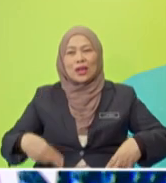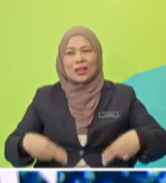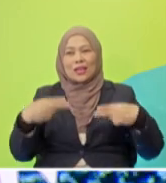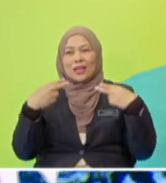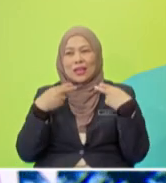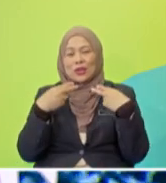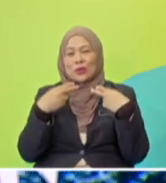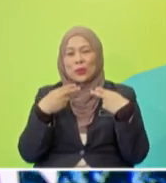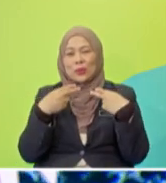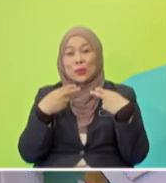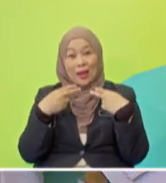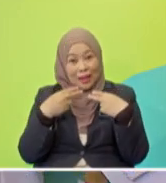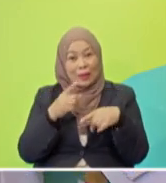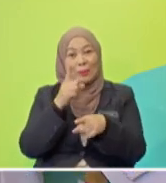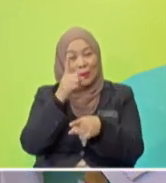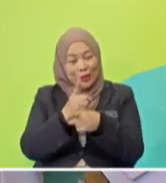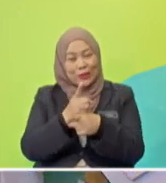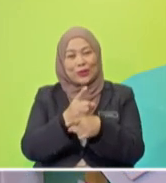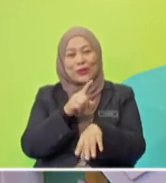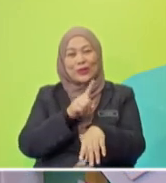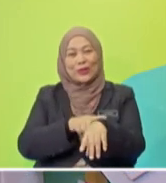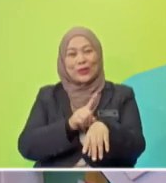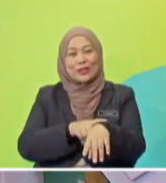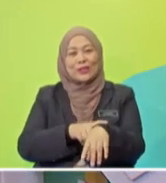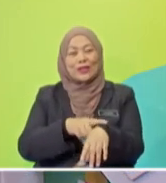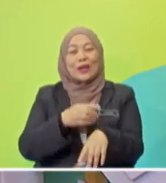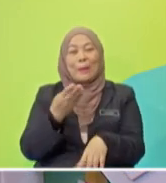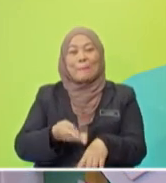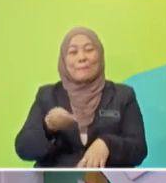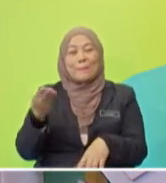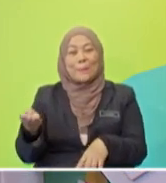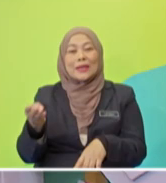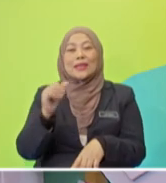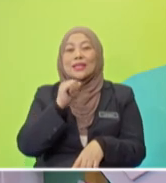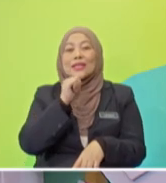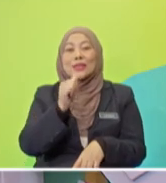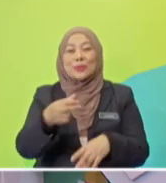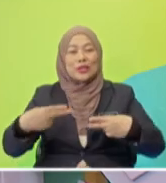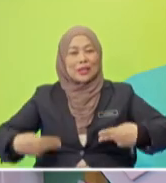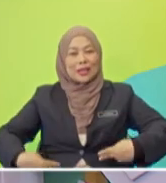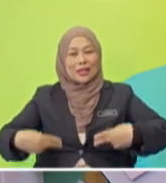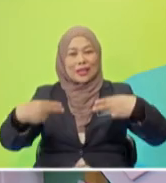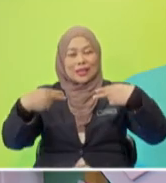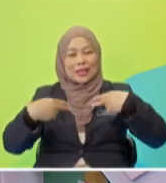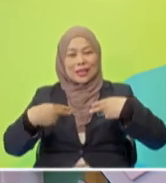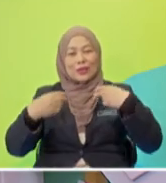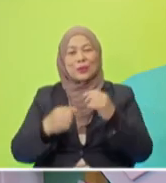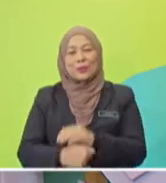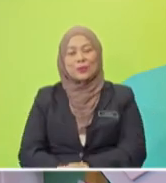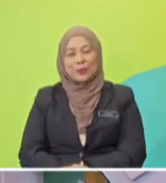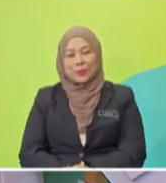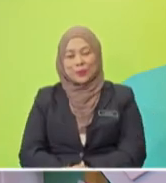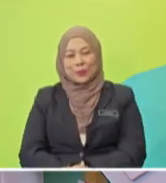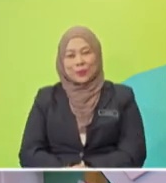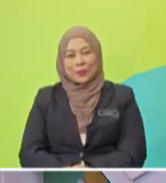tunggu eh gambar yang kedua mana ya nanti dia berhenti ke gambar apa ini gambar kucing gambar